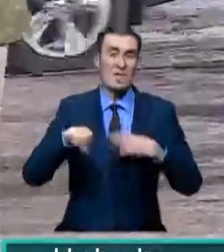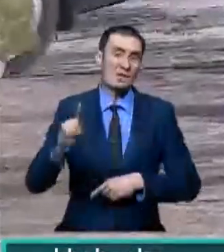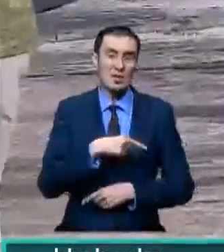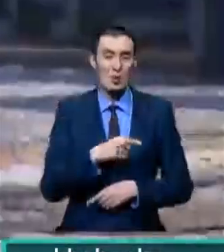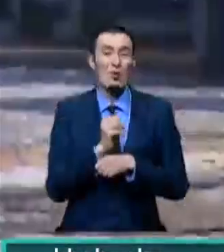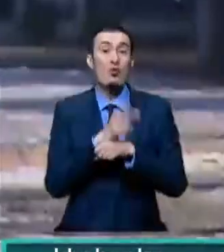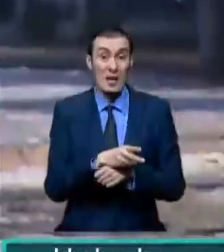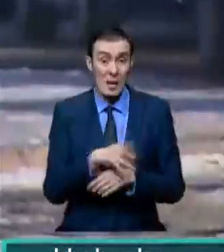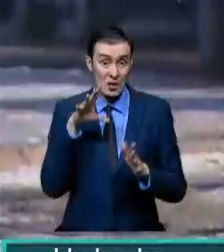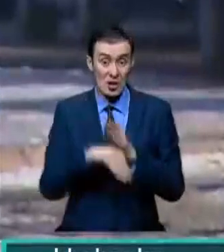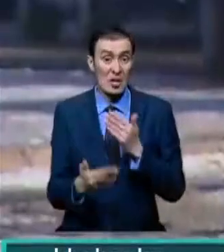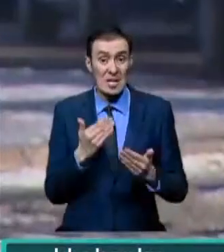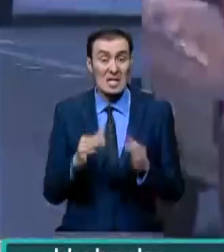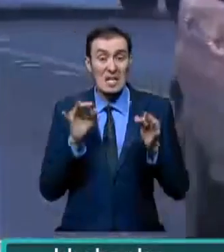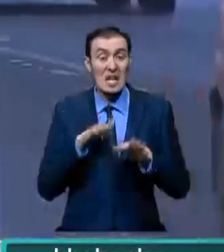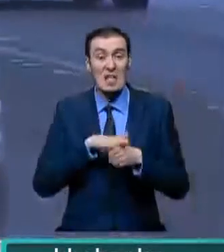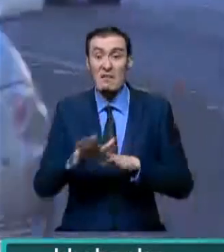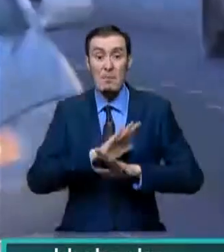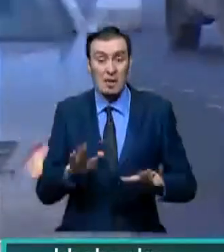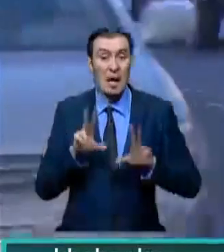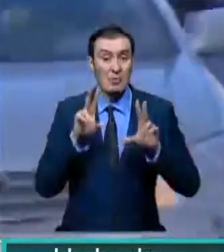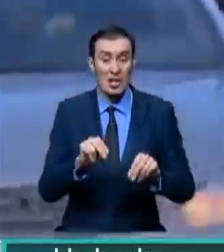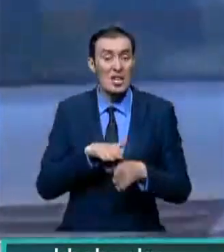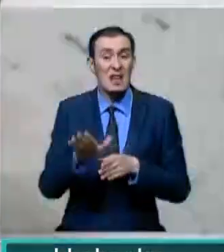словами, увольнять в случае неоправдания доверия